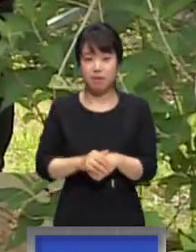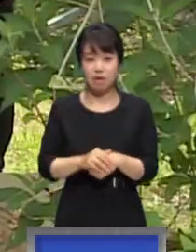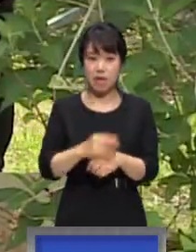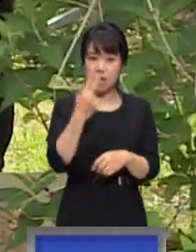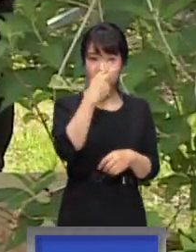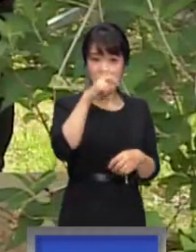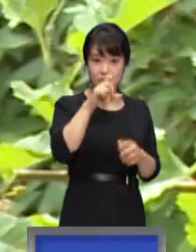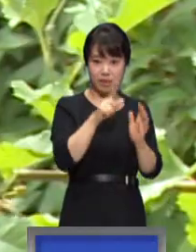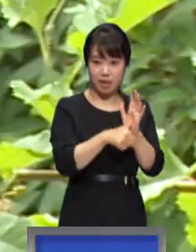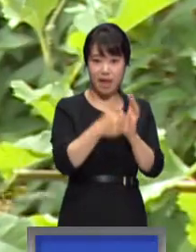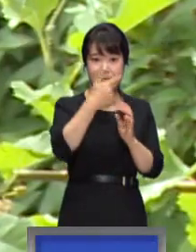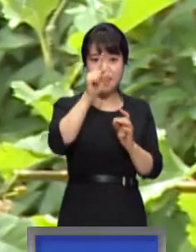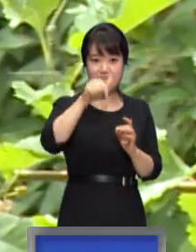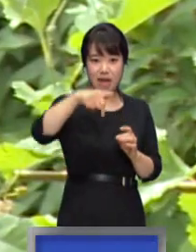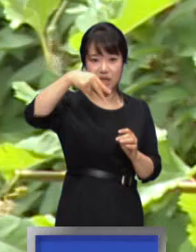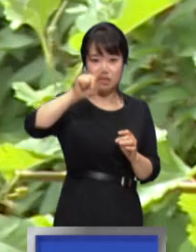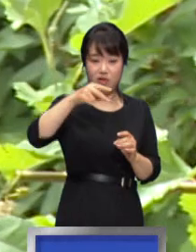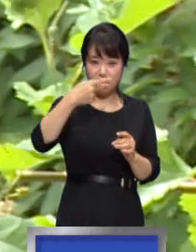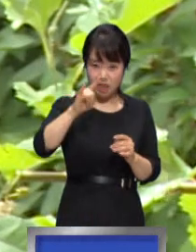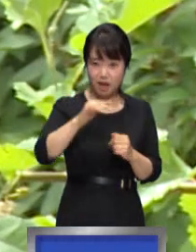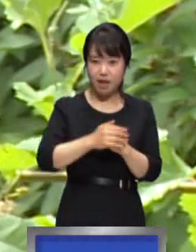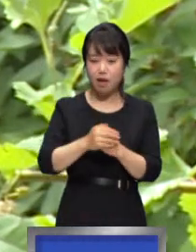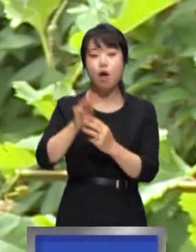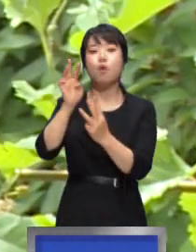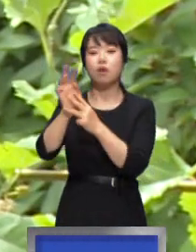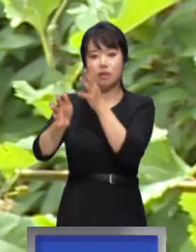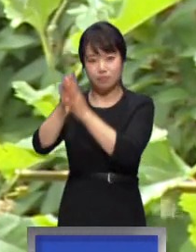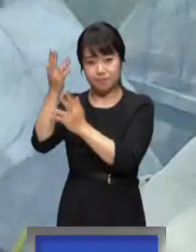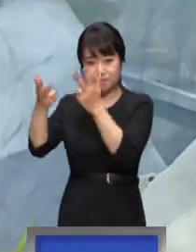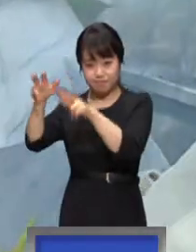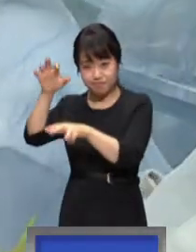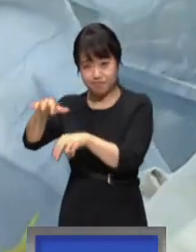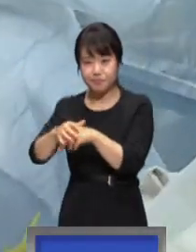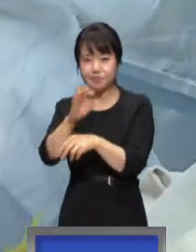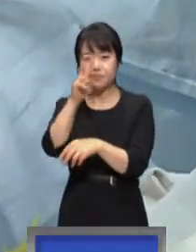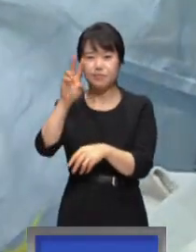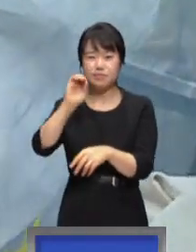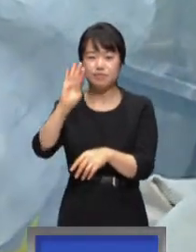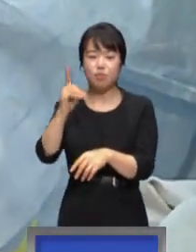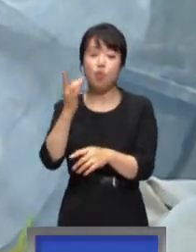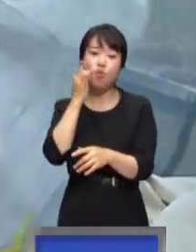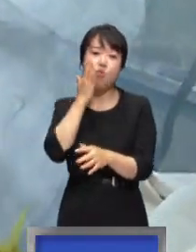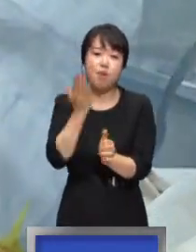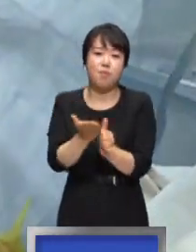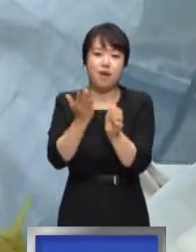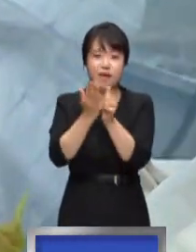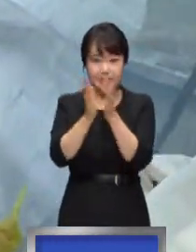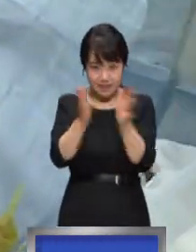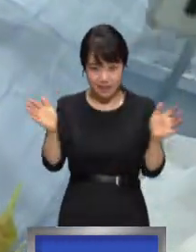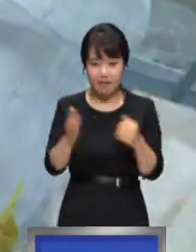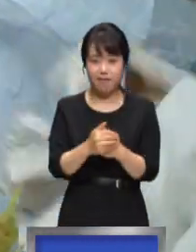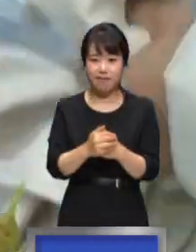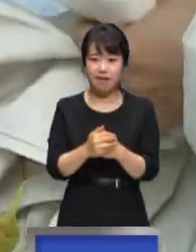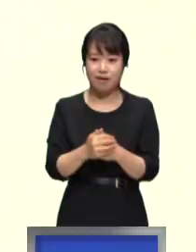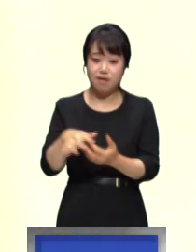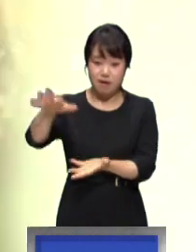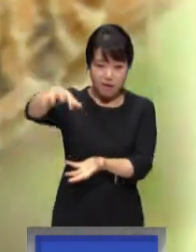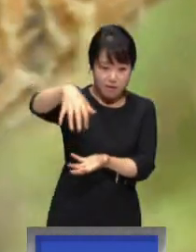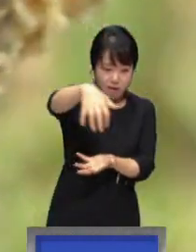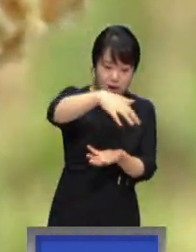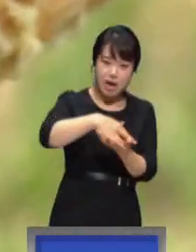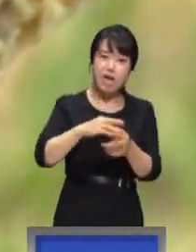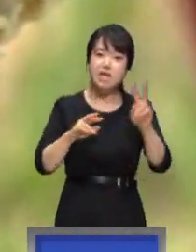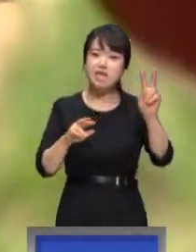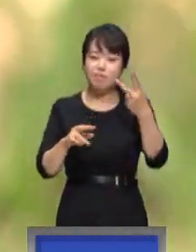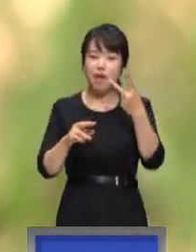2015년 낙성대 텃밭, 2020년 관악 도시농업공원에 양봉장을 조성한 관악구. 지난해 채밀한 꿀만